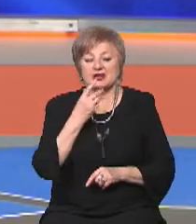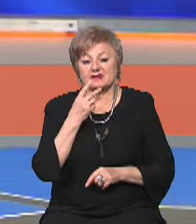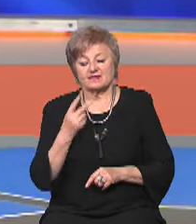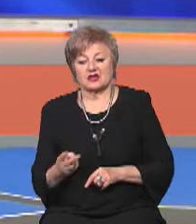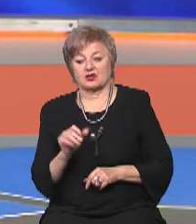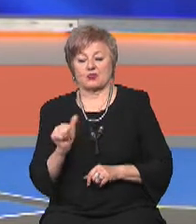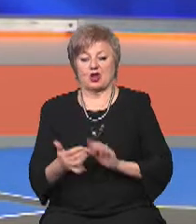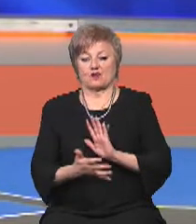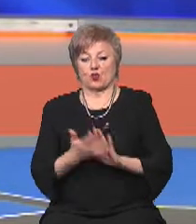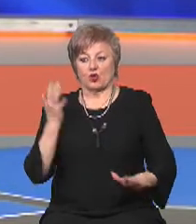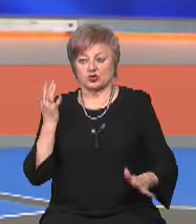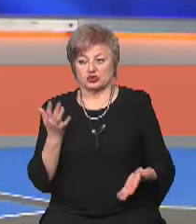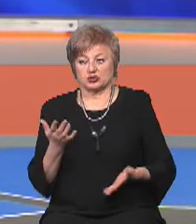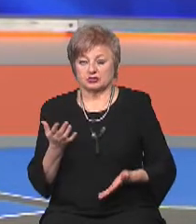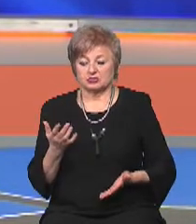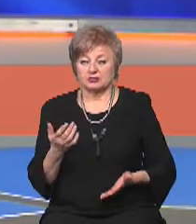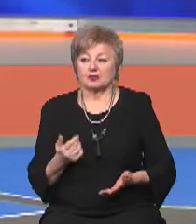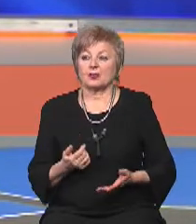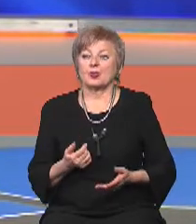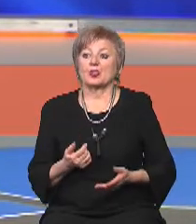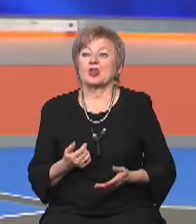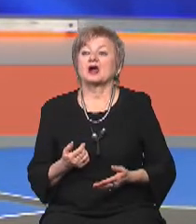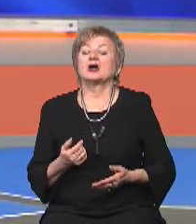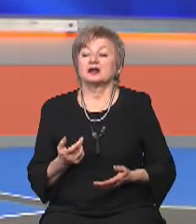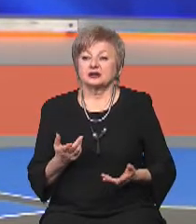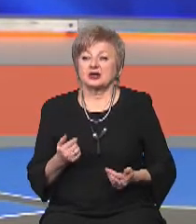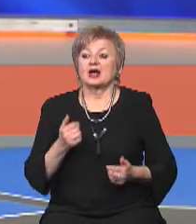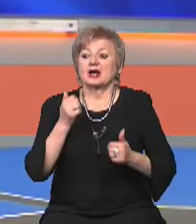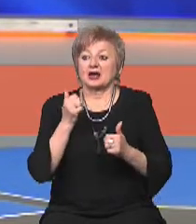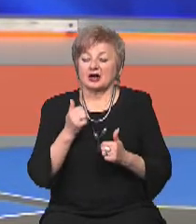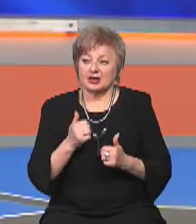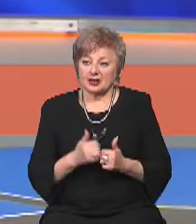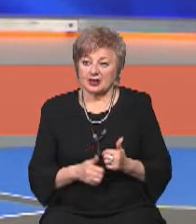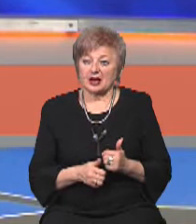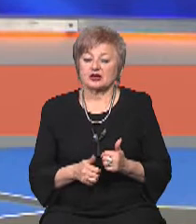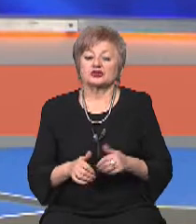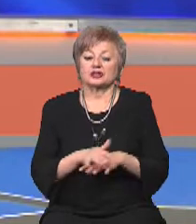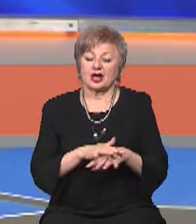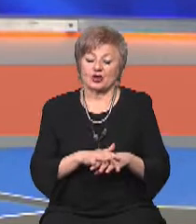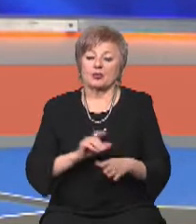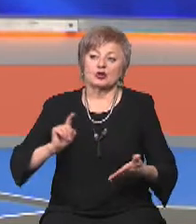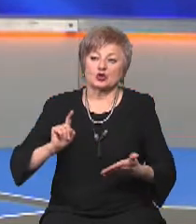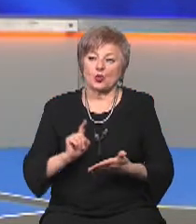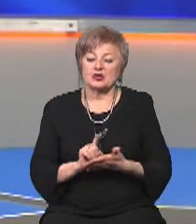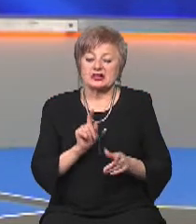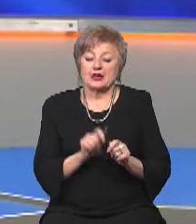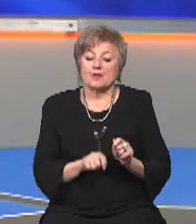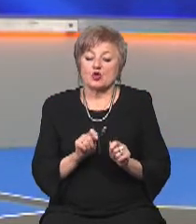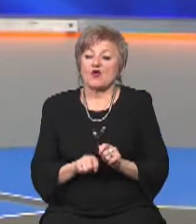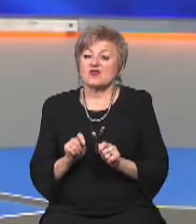чергу в розбудові міста. Звісно, що координаційна рада обов'язково